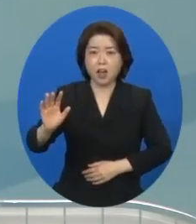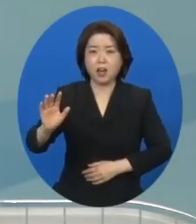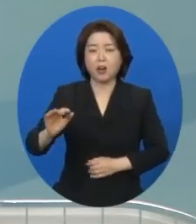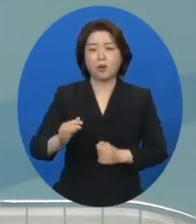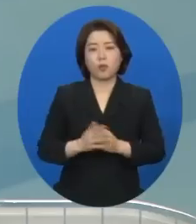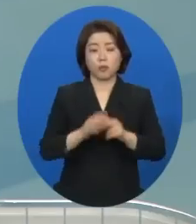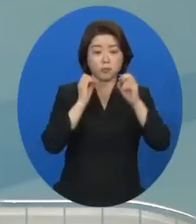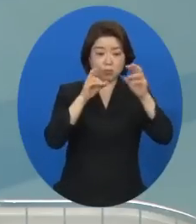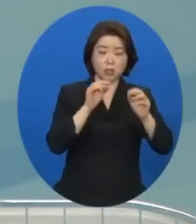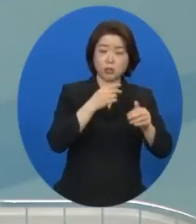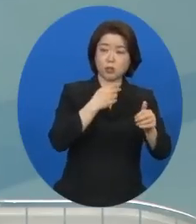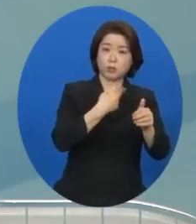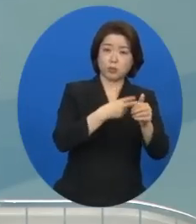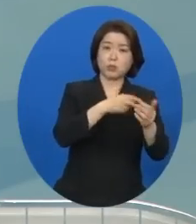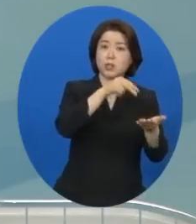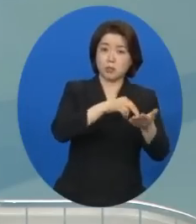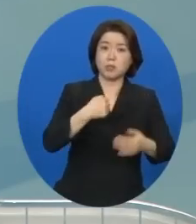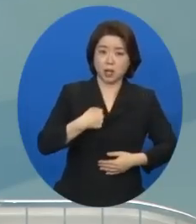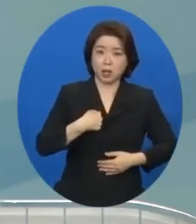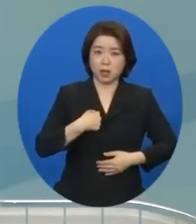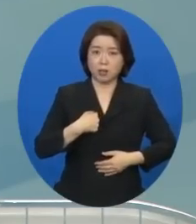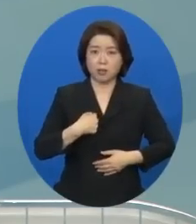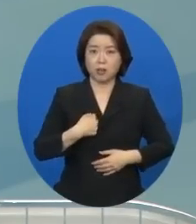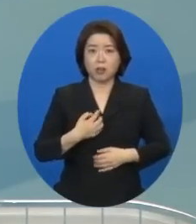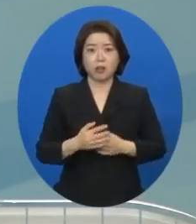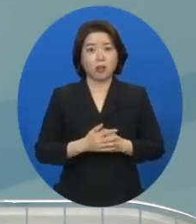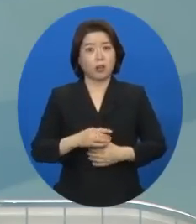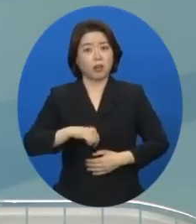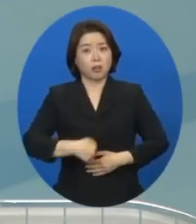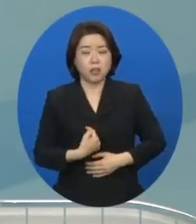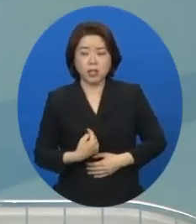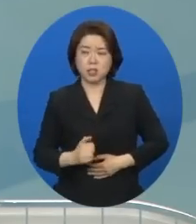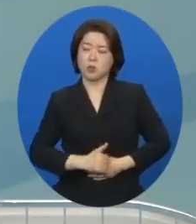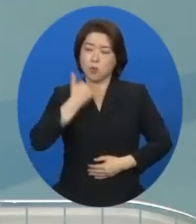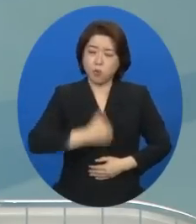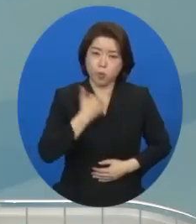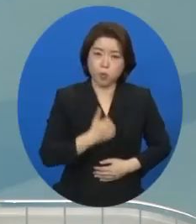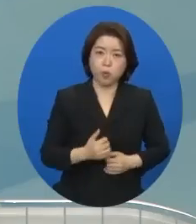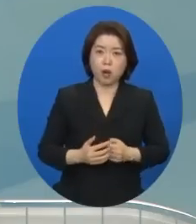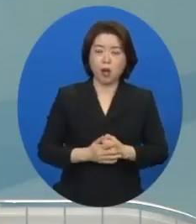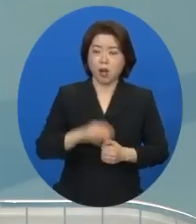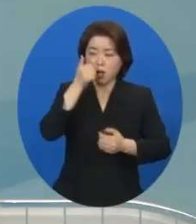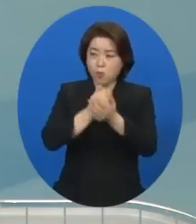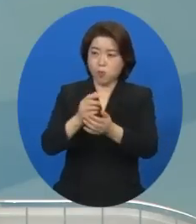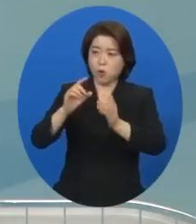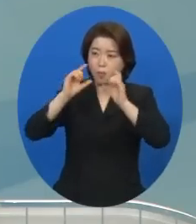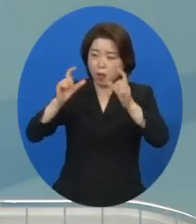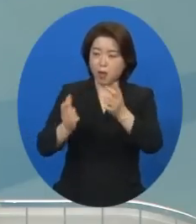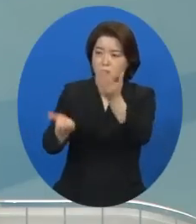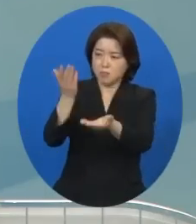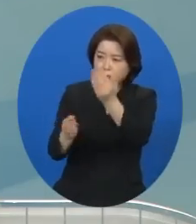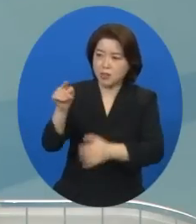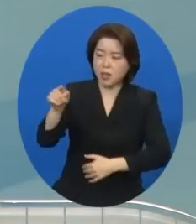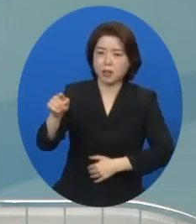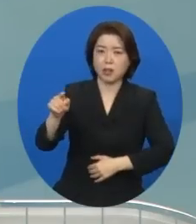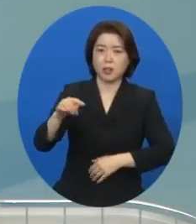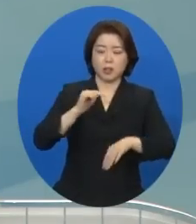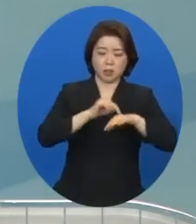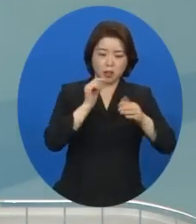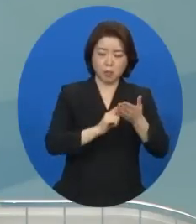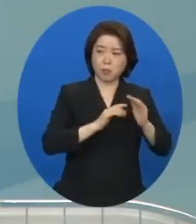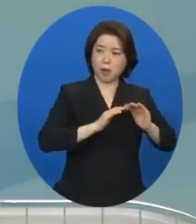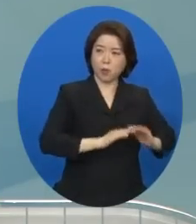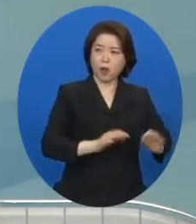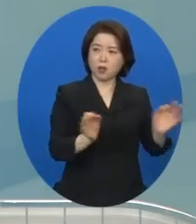선교사님으로 갔는데 본인이 뭐 자기 자신의 혈기와 정죄와 판단하는 마음을 누를 수가 없는